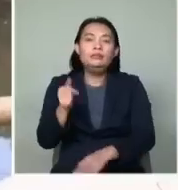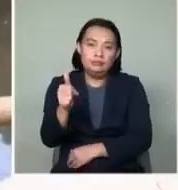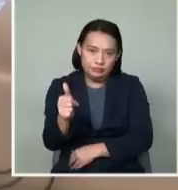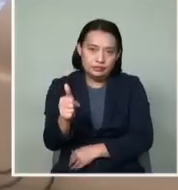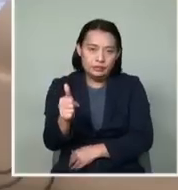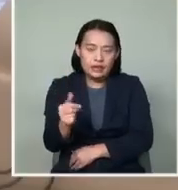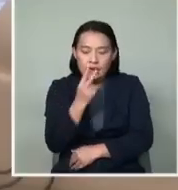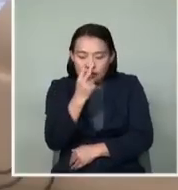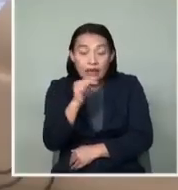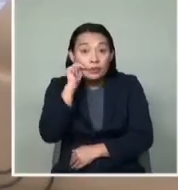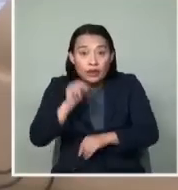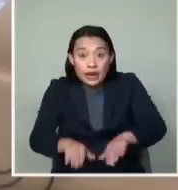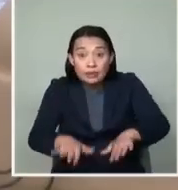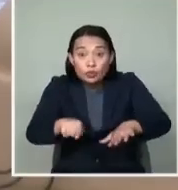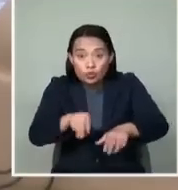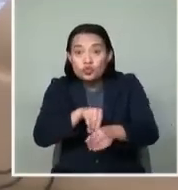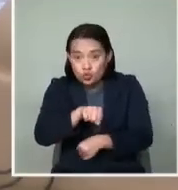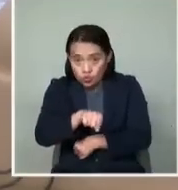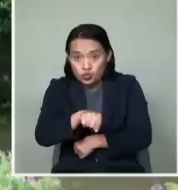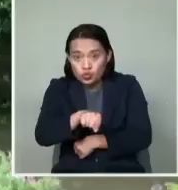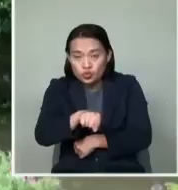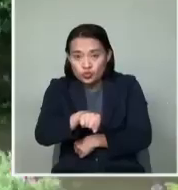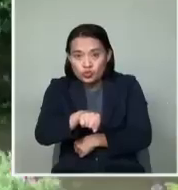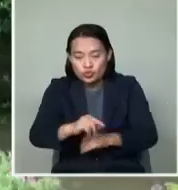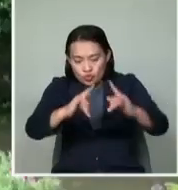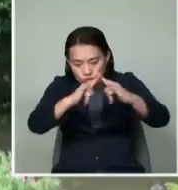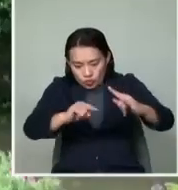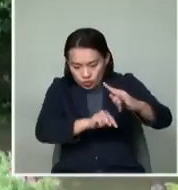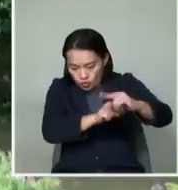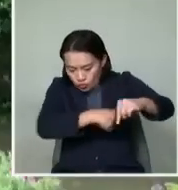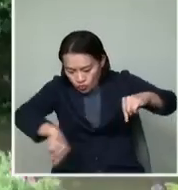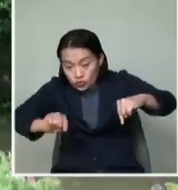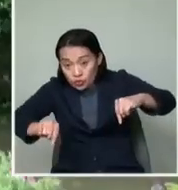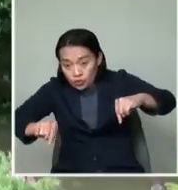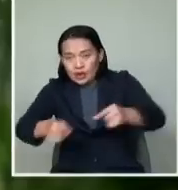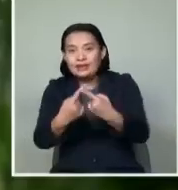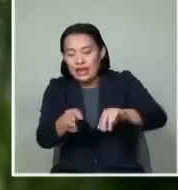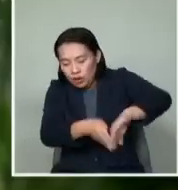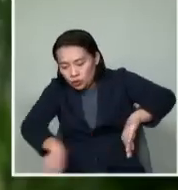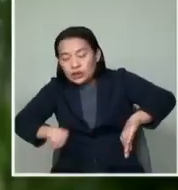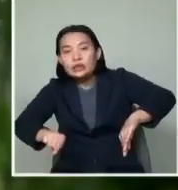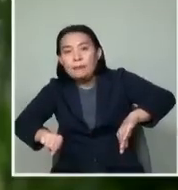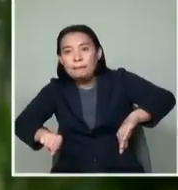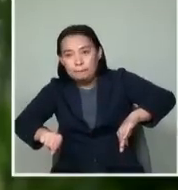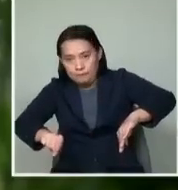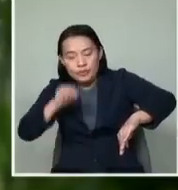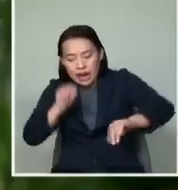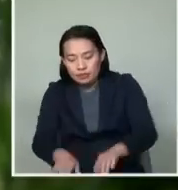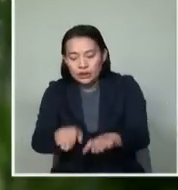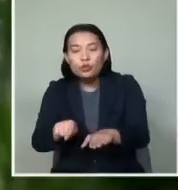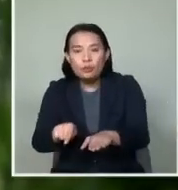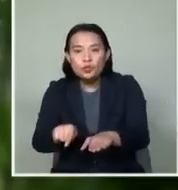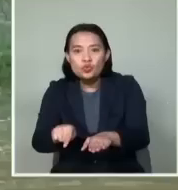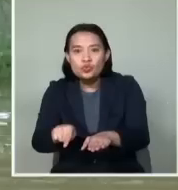ดน้ำยังท่วมขังทั้งบริเวณรอบพระอุโบสถศาลาและกุฏิก็เป็นเพราะอยู่ในพื้นที่ลุ่มต่ำระดับน้ำจะท่วม